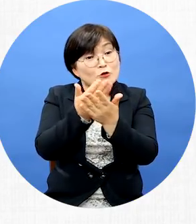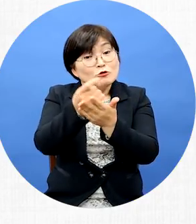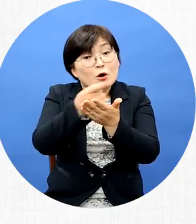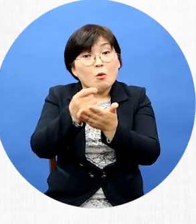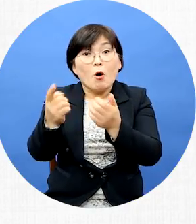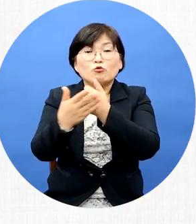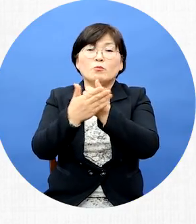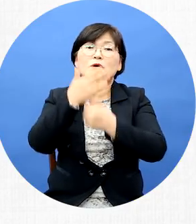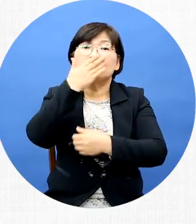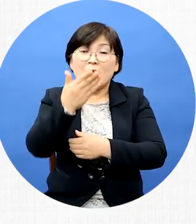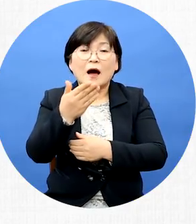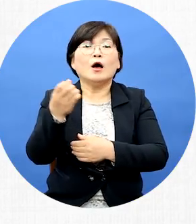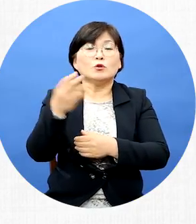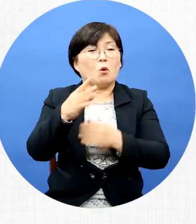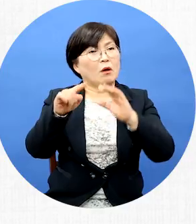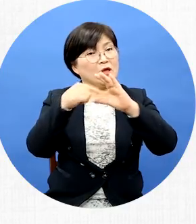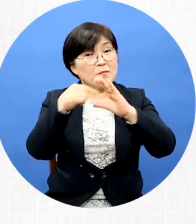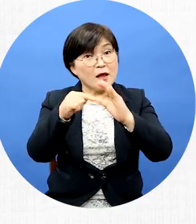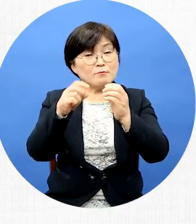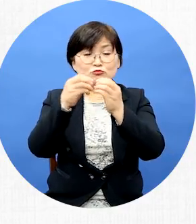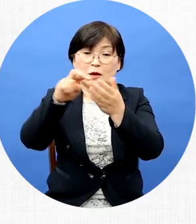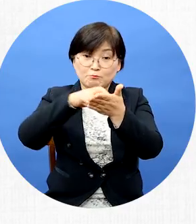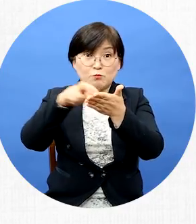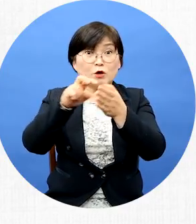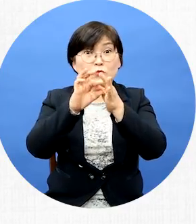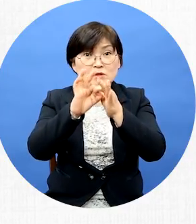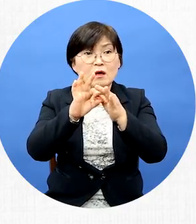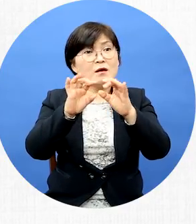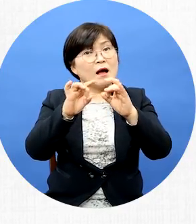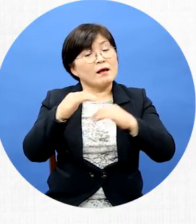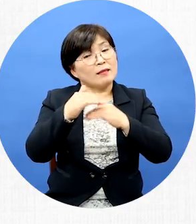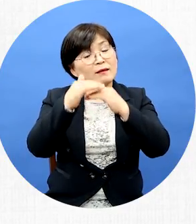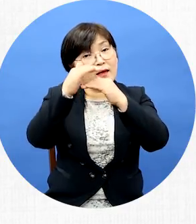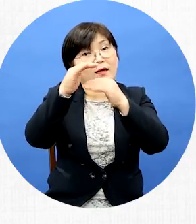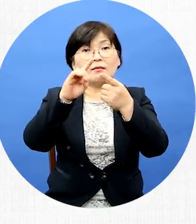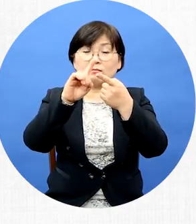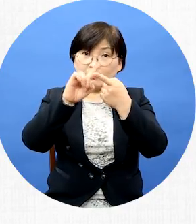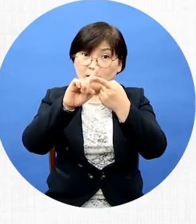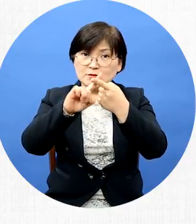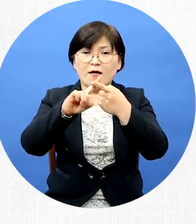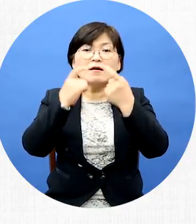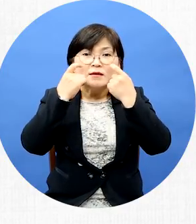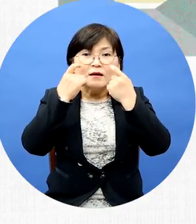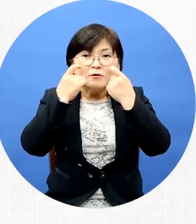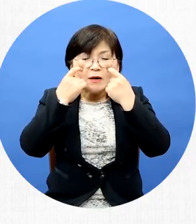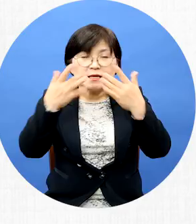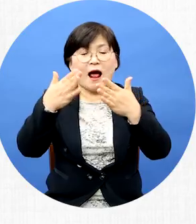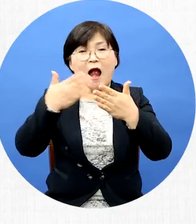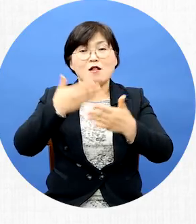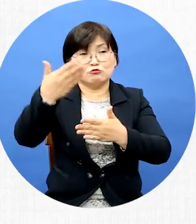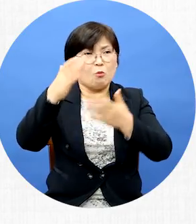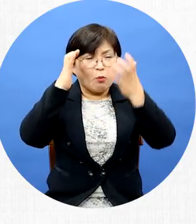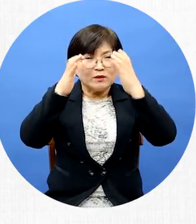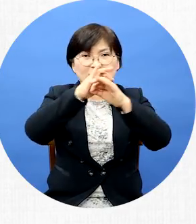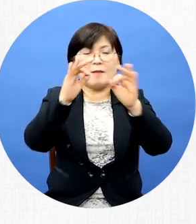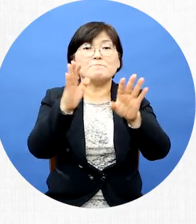위한 도우미 서비스에서부터 이메일과 문자메시지를 통한 각 단계별 진행 상황의 실시간 통보까지 복잡한 절차